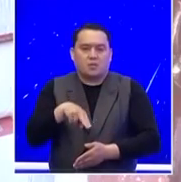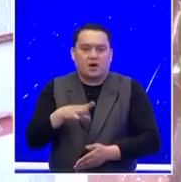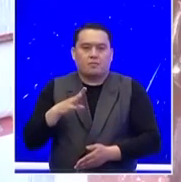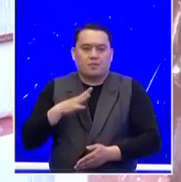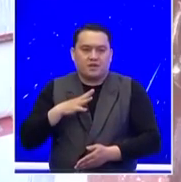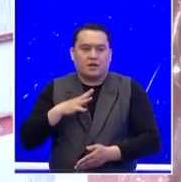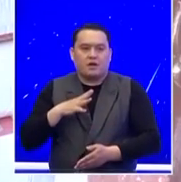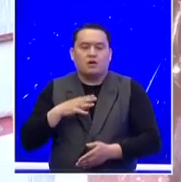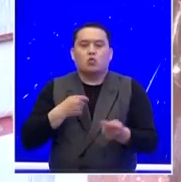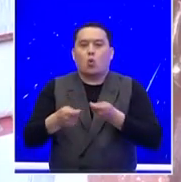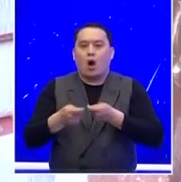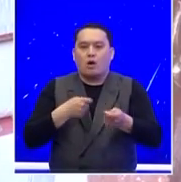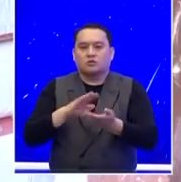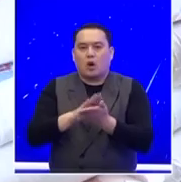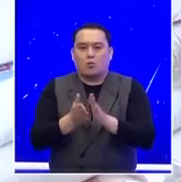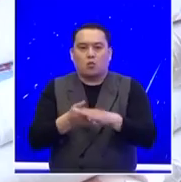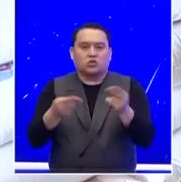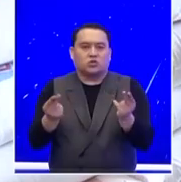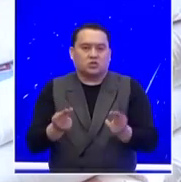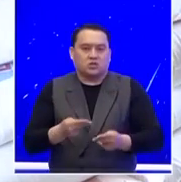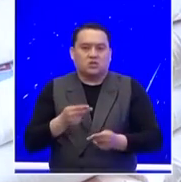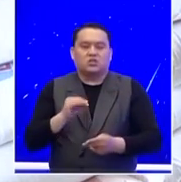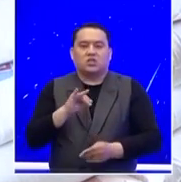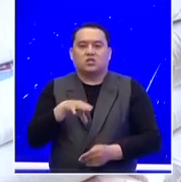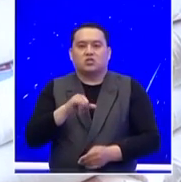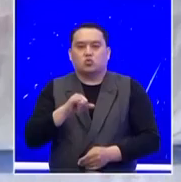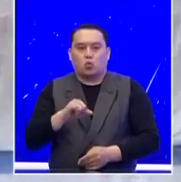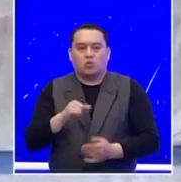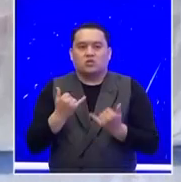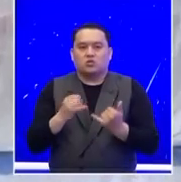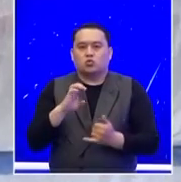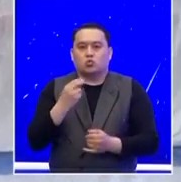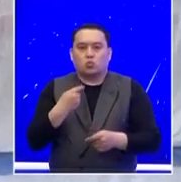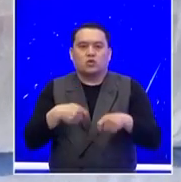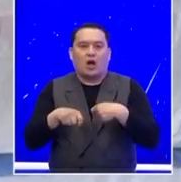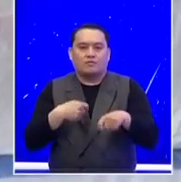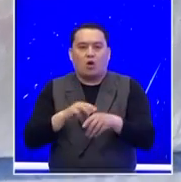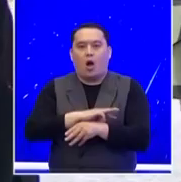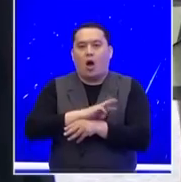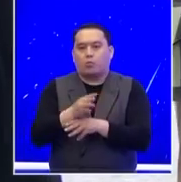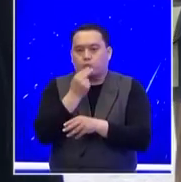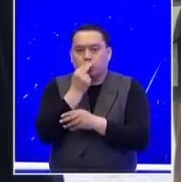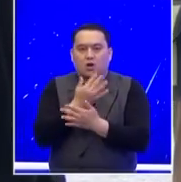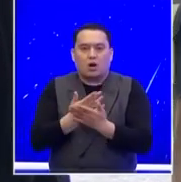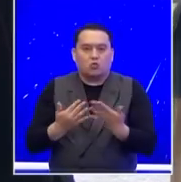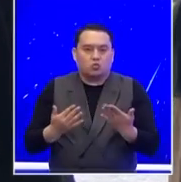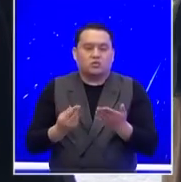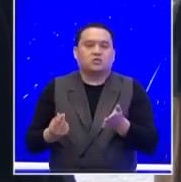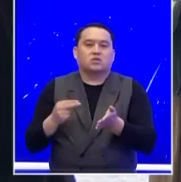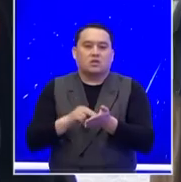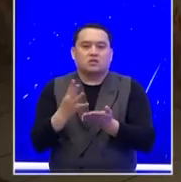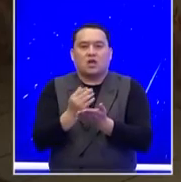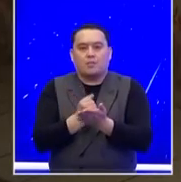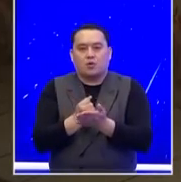положения в стране. Власти района заключили меморандум с СПК ЖТСУ. Теперь несколько социальных торговых точек обеспечены продуктами по доступным ценам.